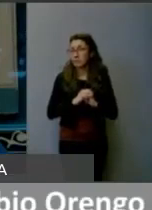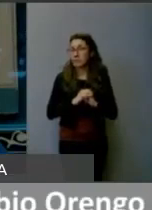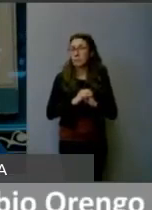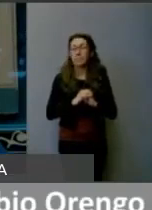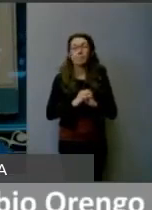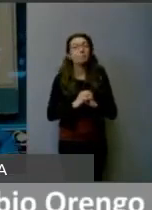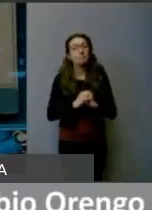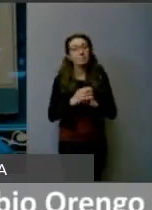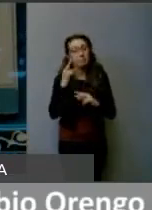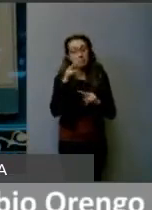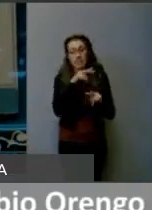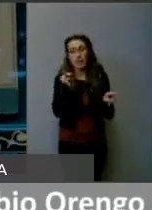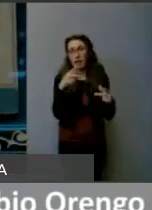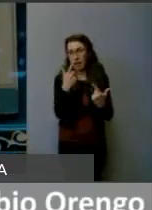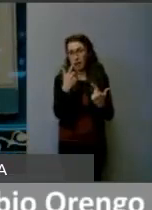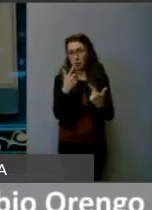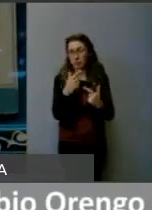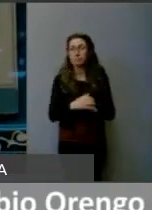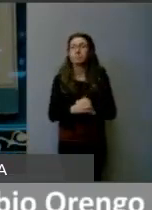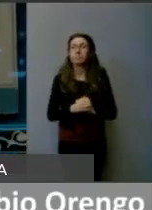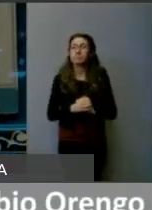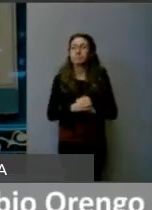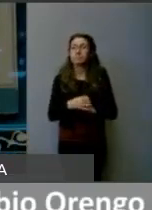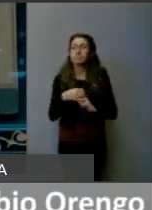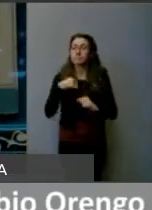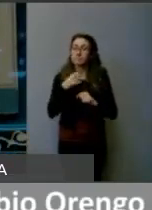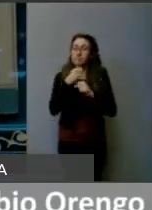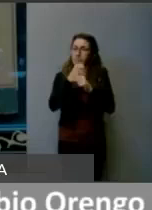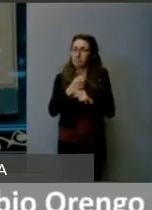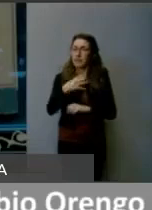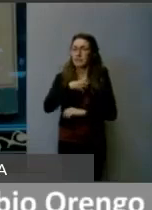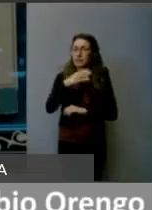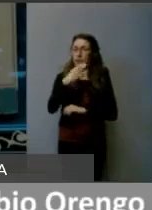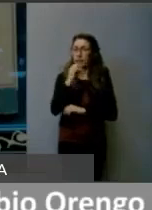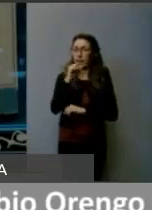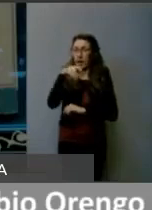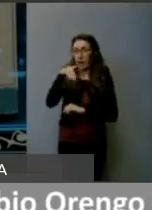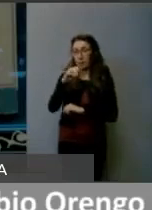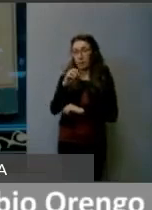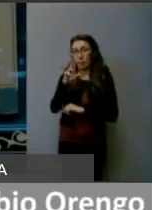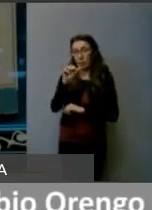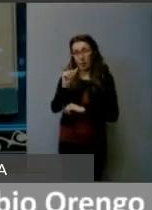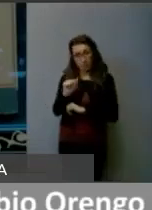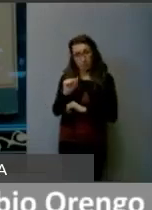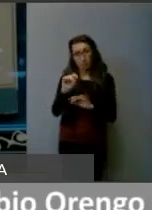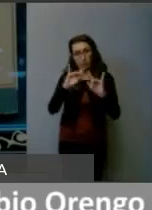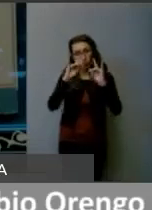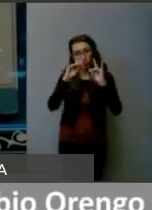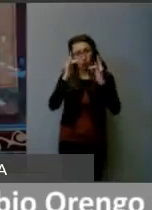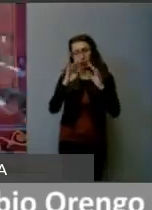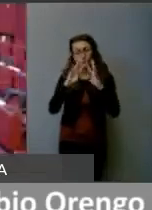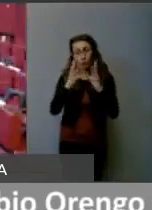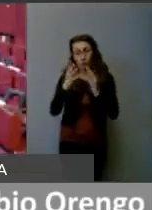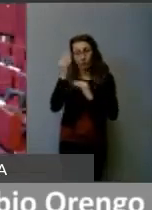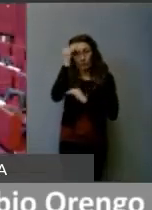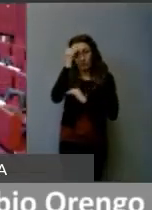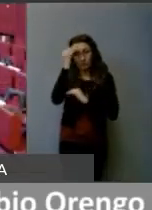Chiedo, quindi lascerei la parola all'assessore Campora per il parere della Giunta per la mozione.